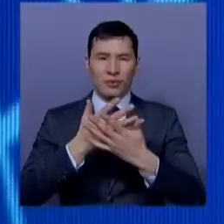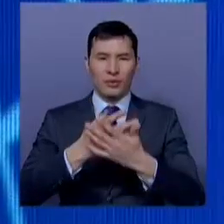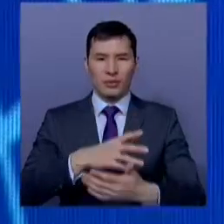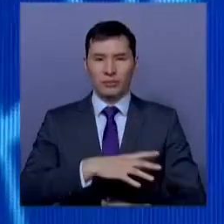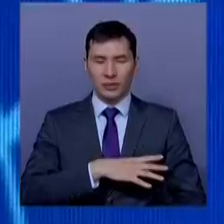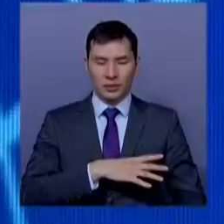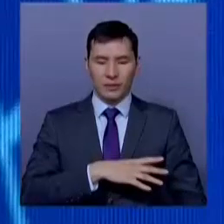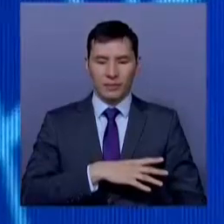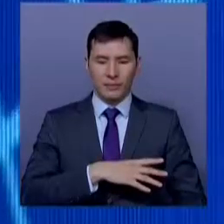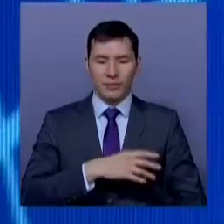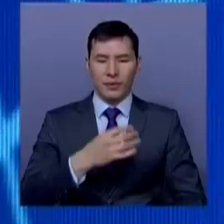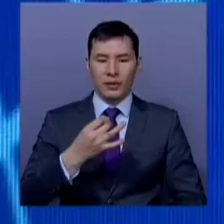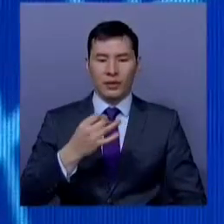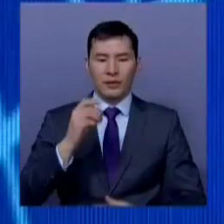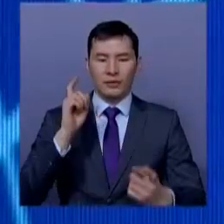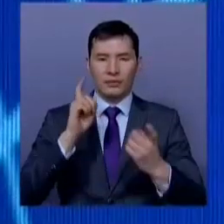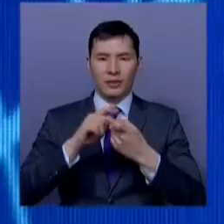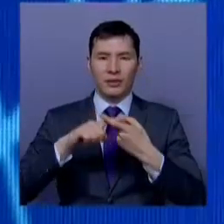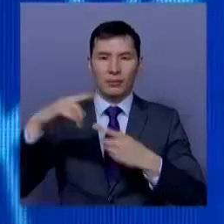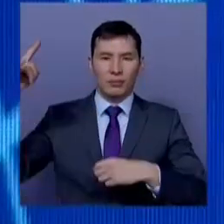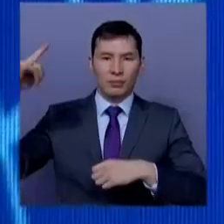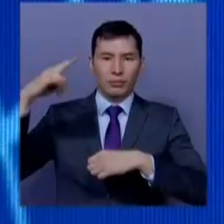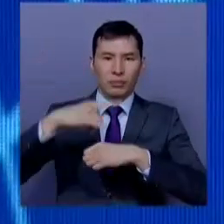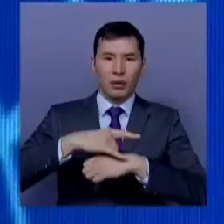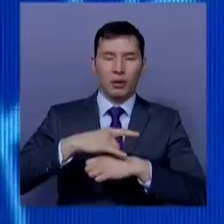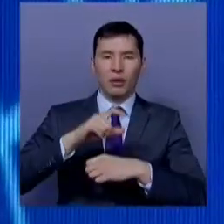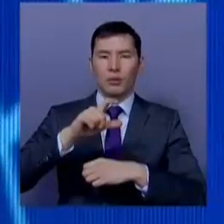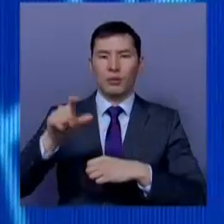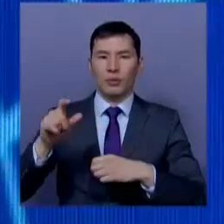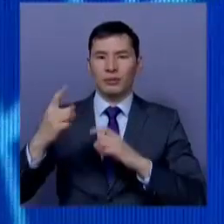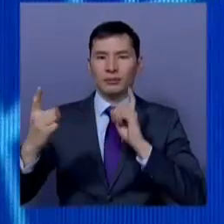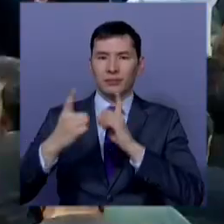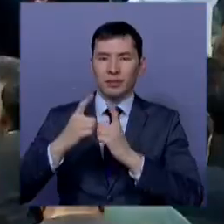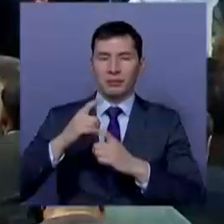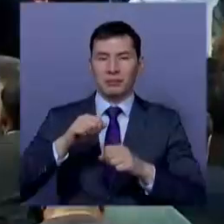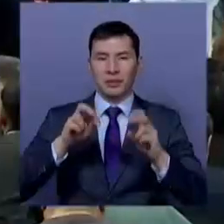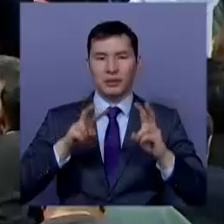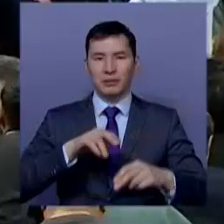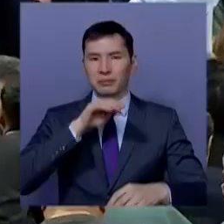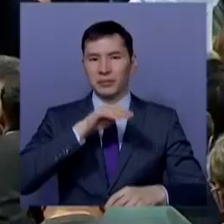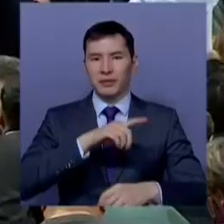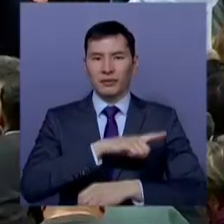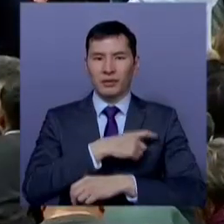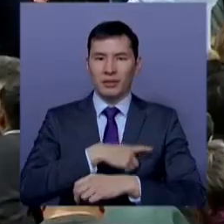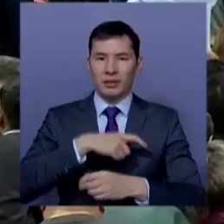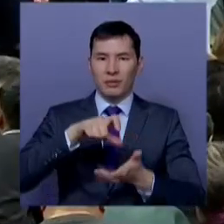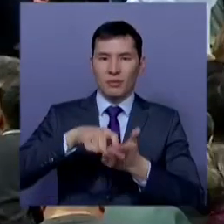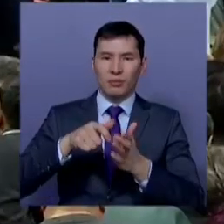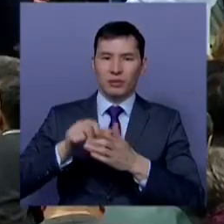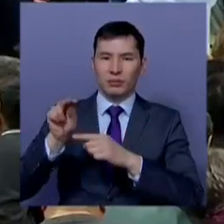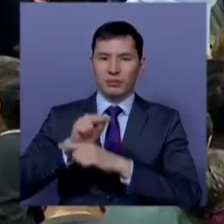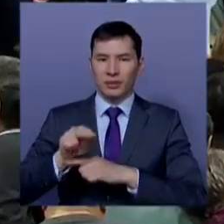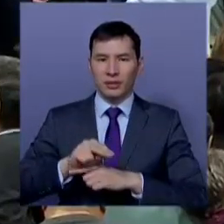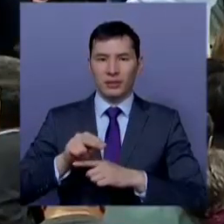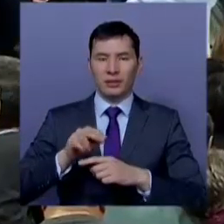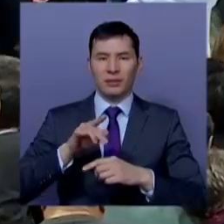И встреча самолетов, обработка, аэропорт, вокзалы. Ну и